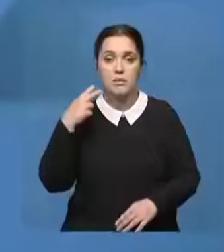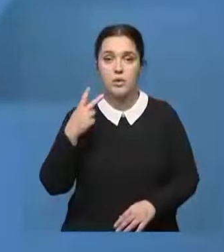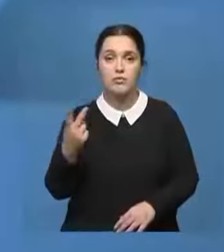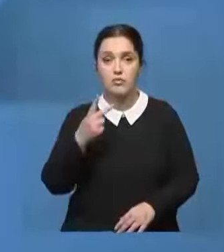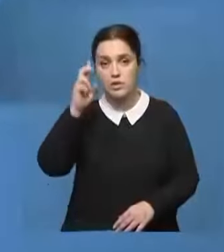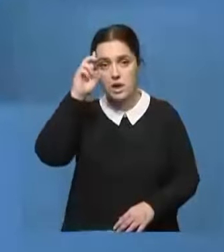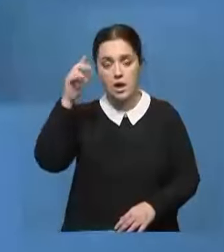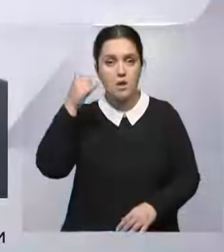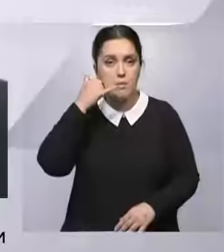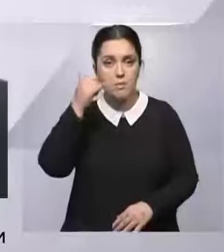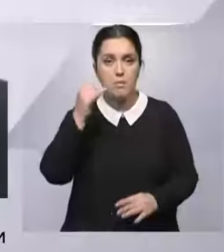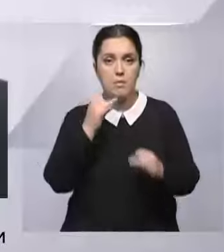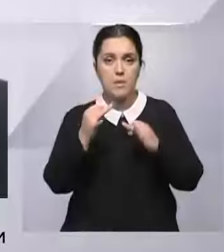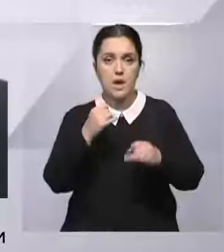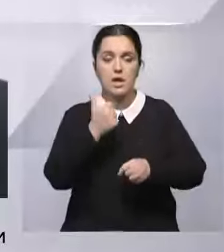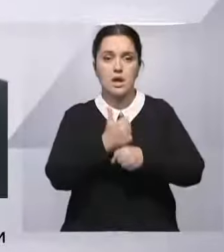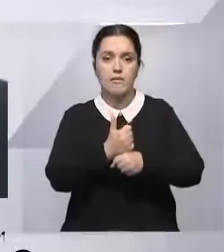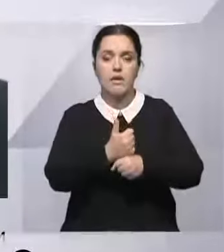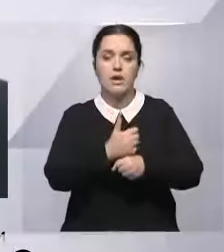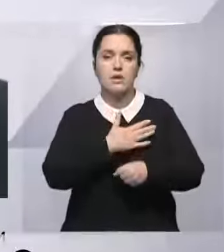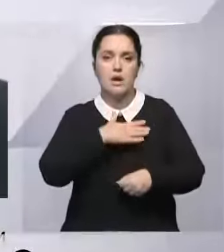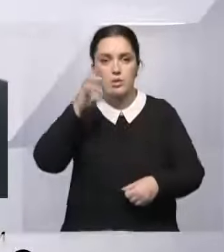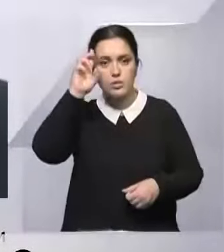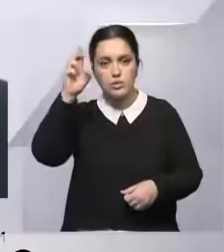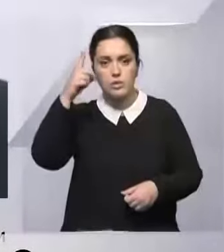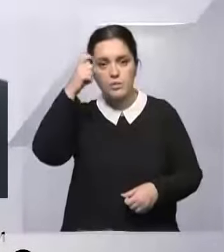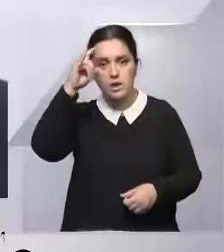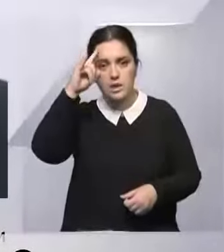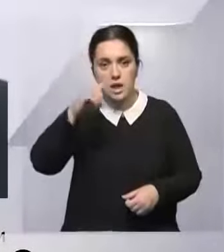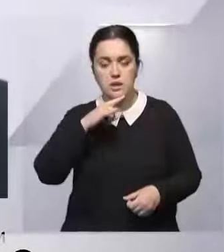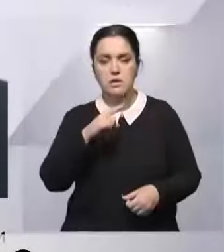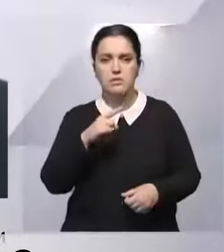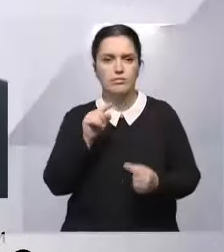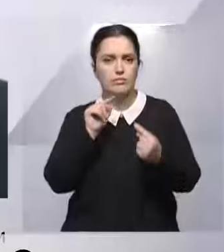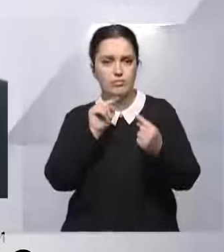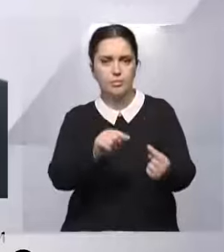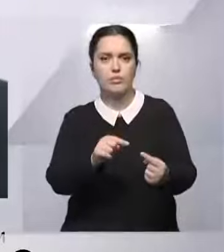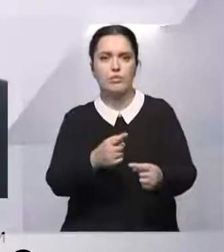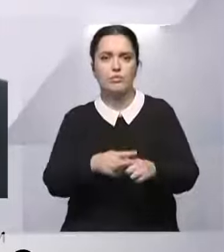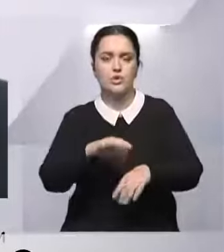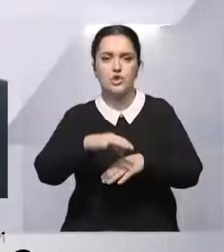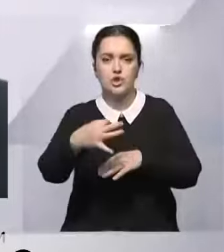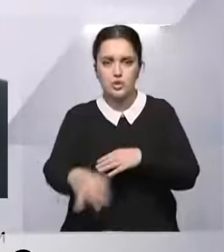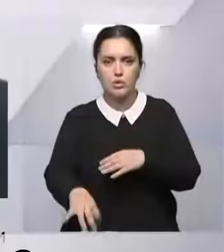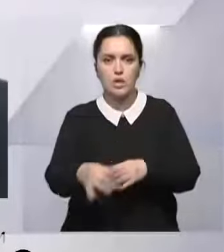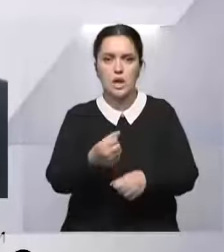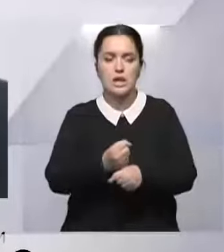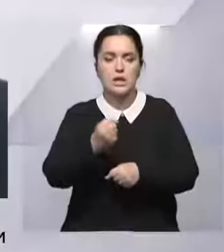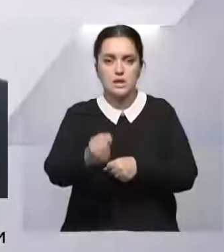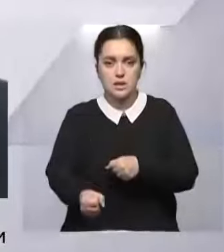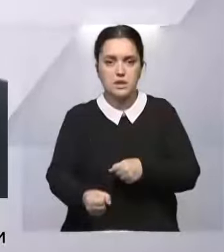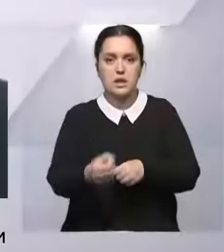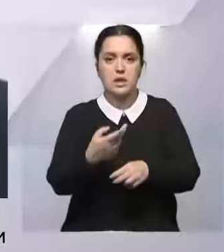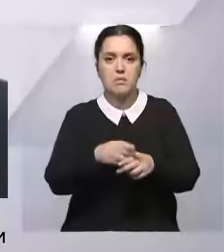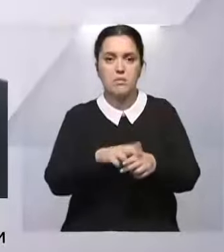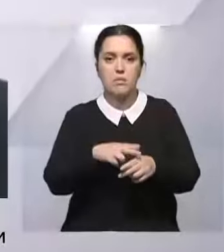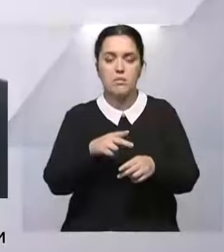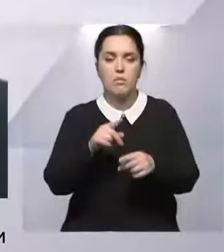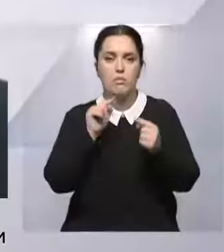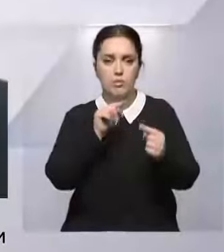стран переговорили по телефону. Глава нашего государства подчеркнул, что Казахстан решительно осуждает любые проявления жестокости и